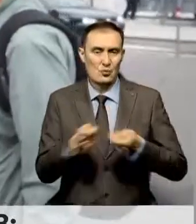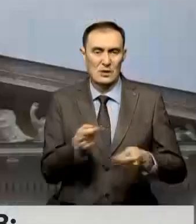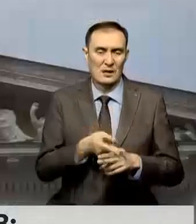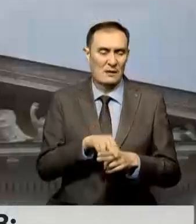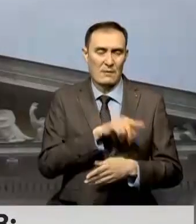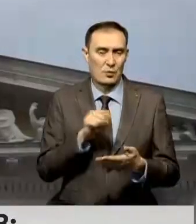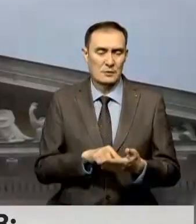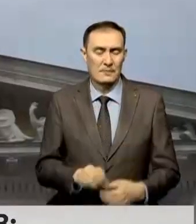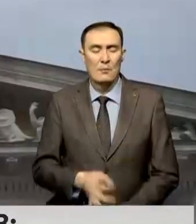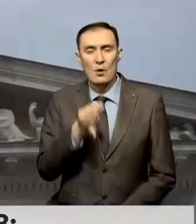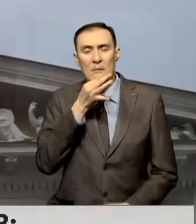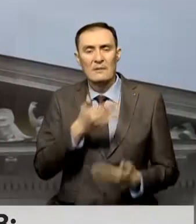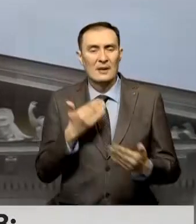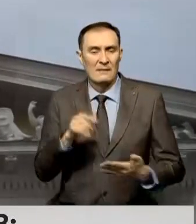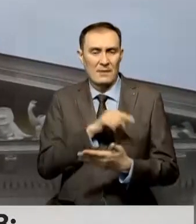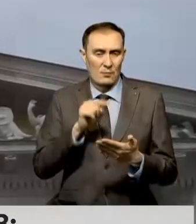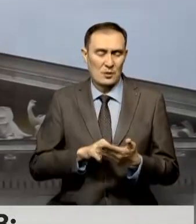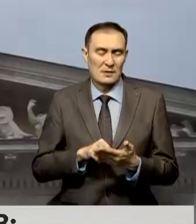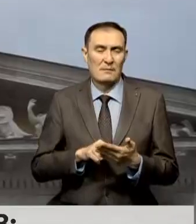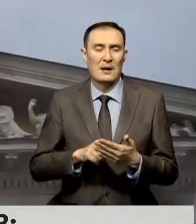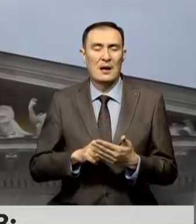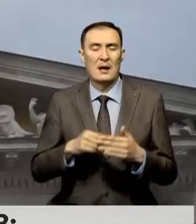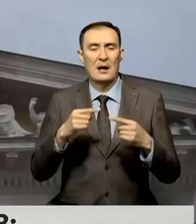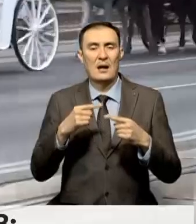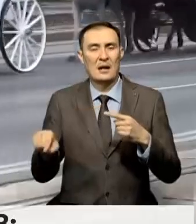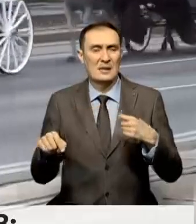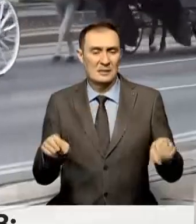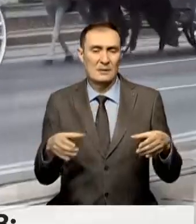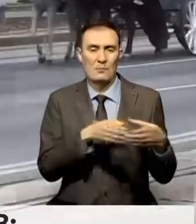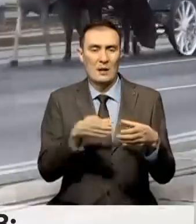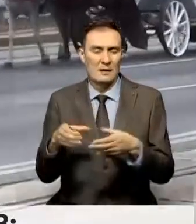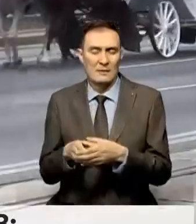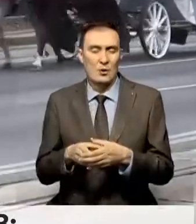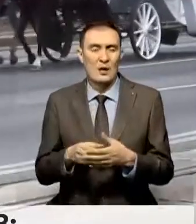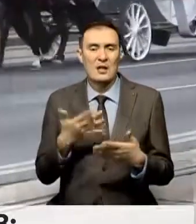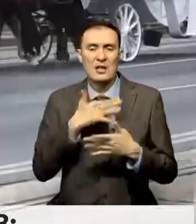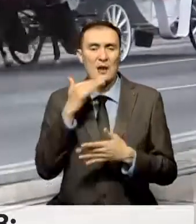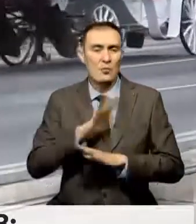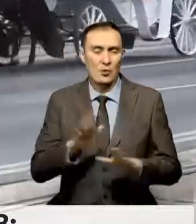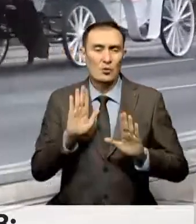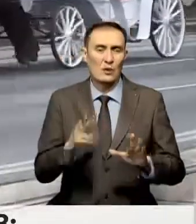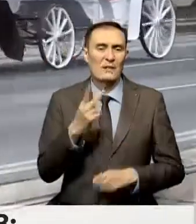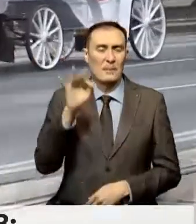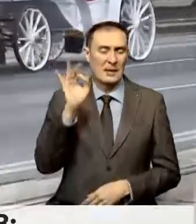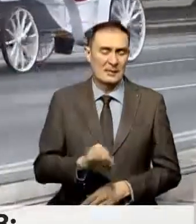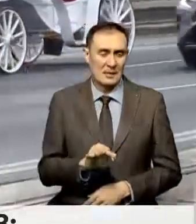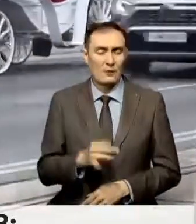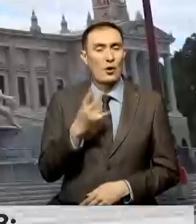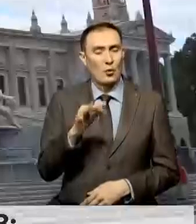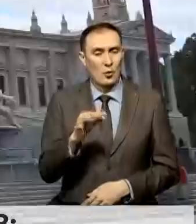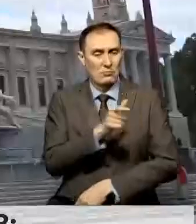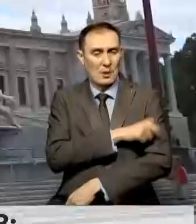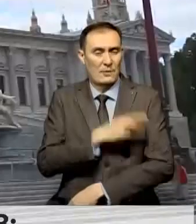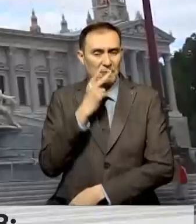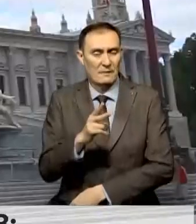это. По предварительным опросам, разрыв между ультраправыми и консерваторами незначительный, всего в 2%. Однако